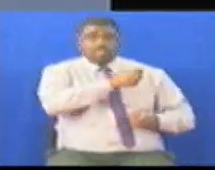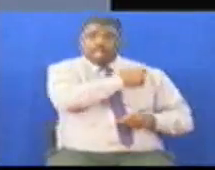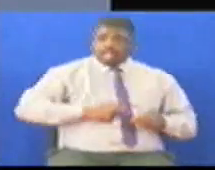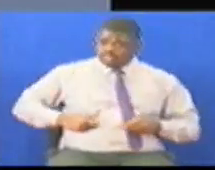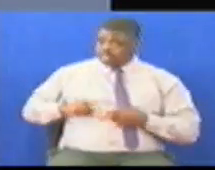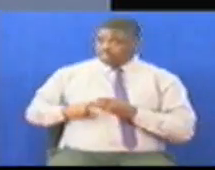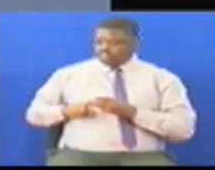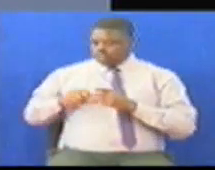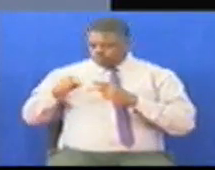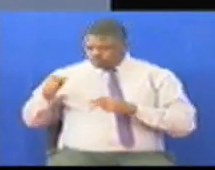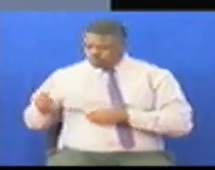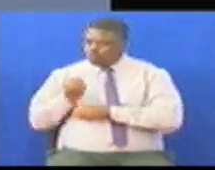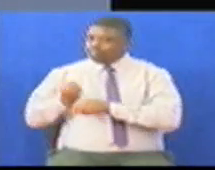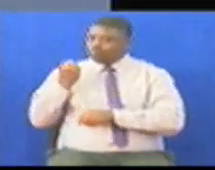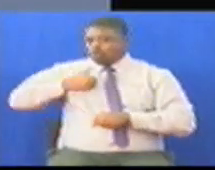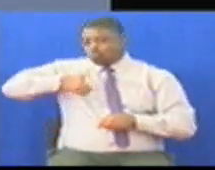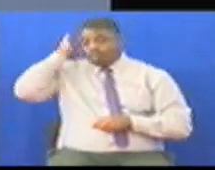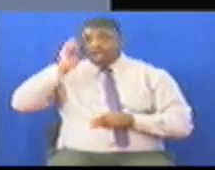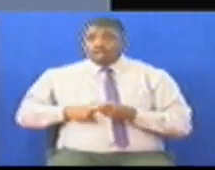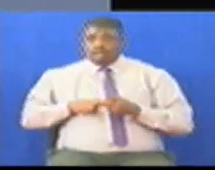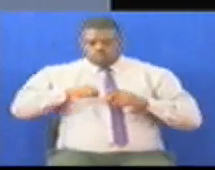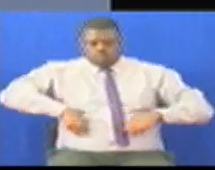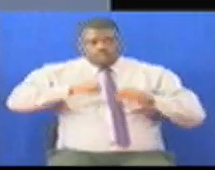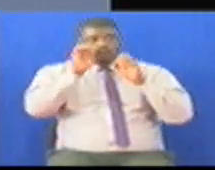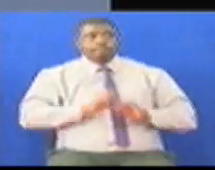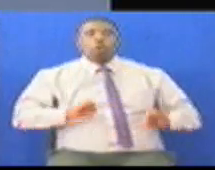umma na utawala bora kwa mwaka wa fedha